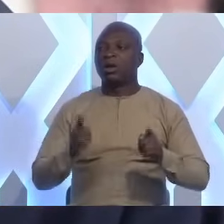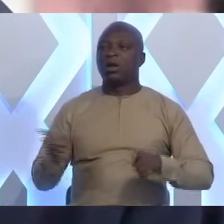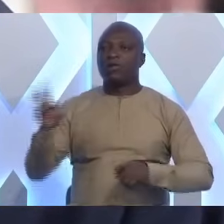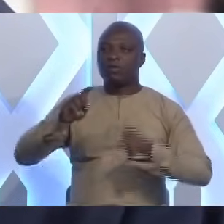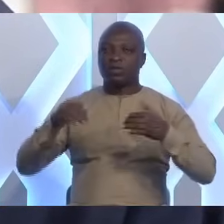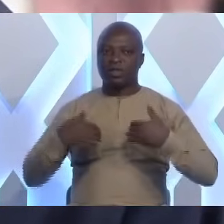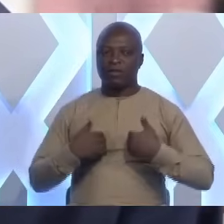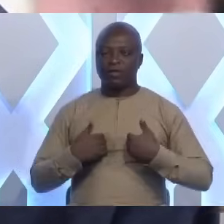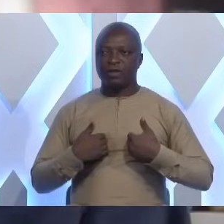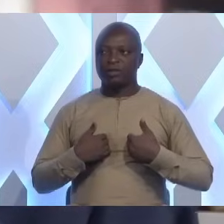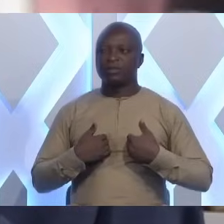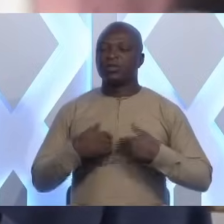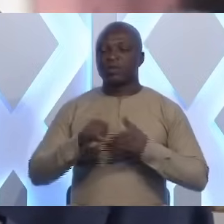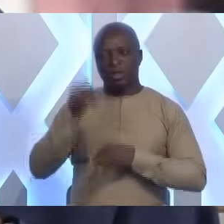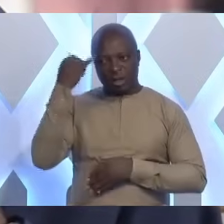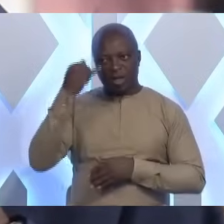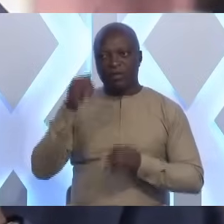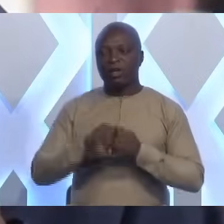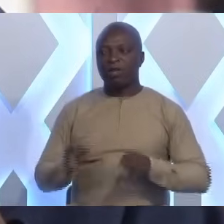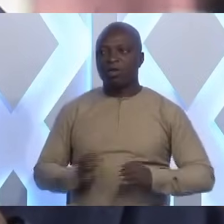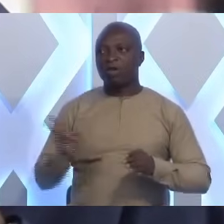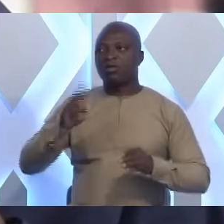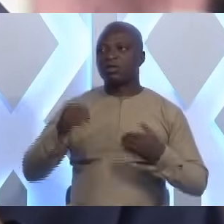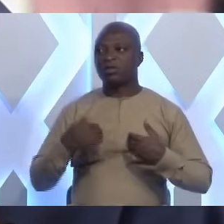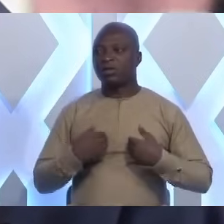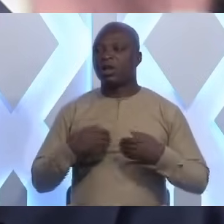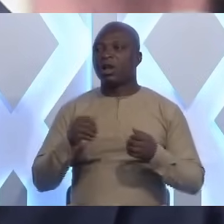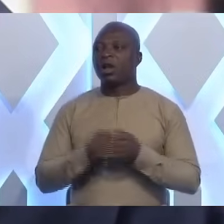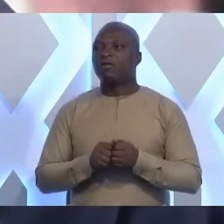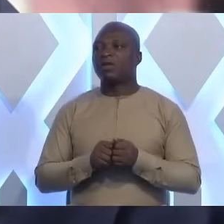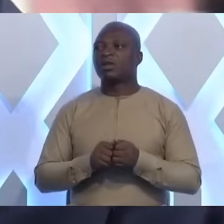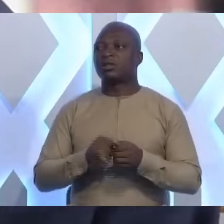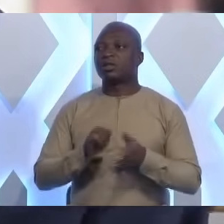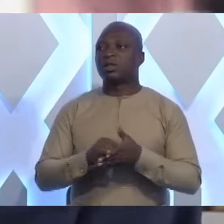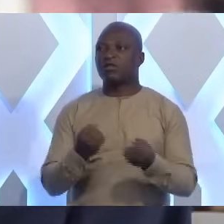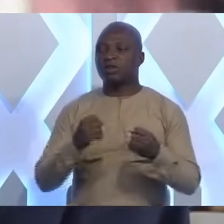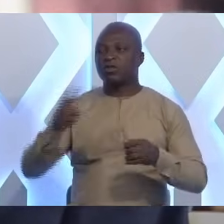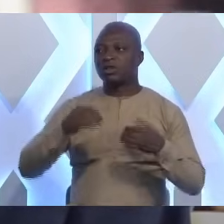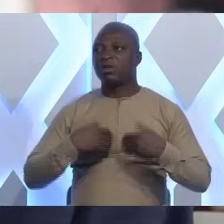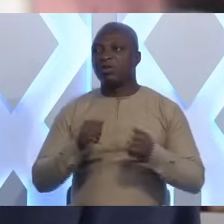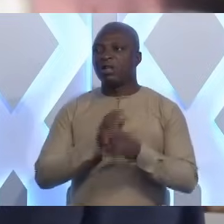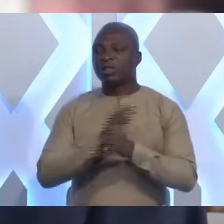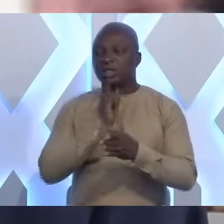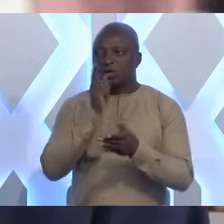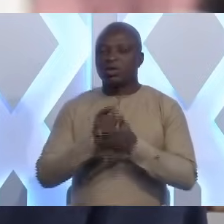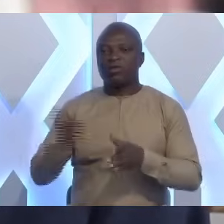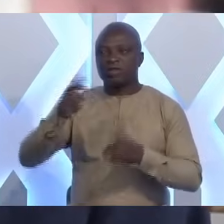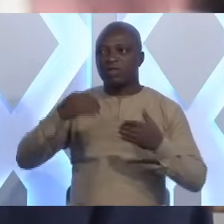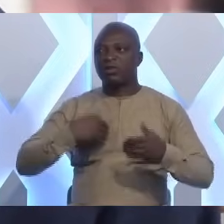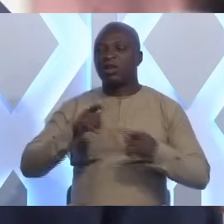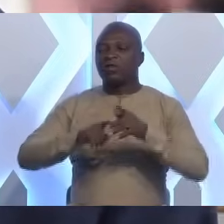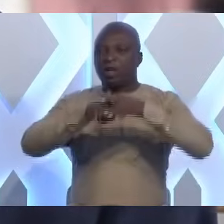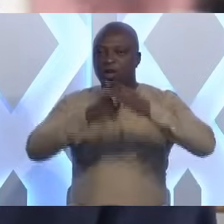avez une idée, avec les moyens que vous avez, avec la peur que vous avez, avec les incertitudes que vous avez, il faut la